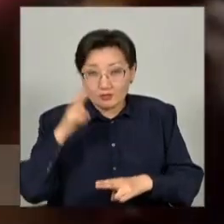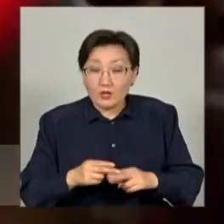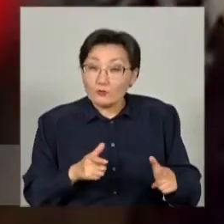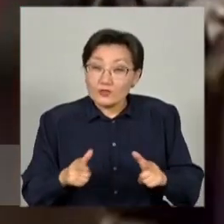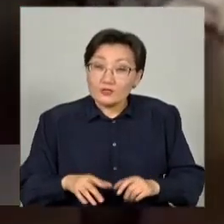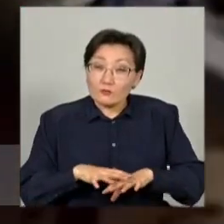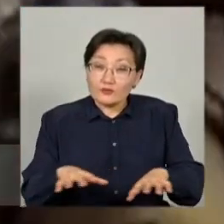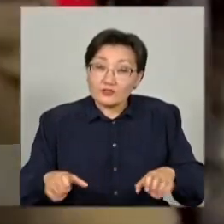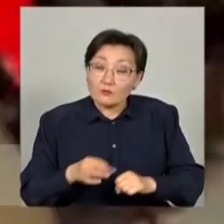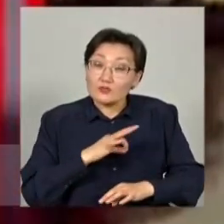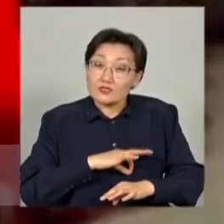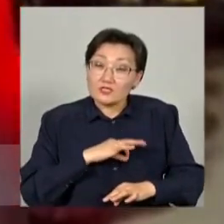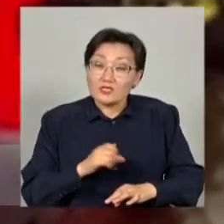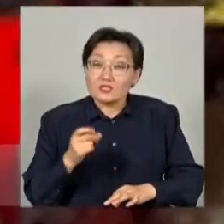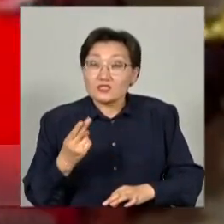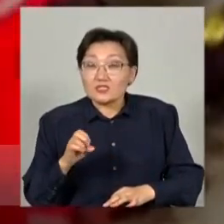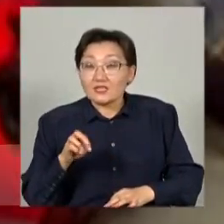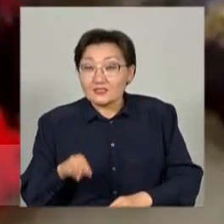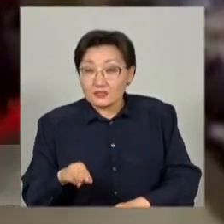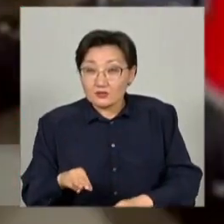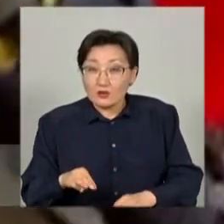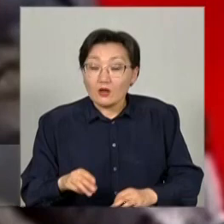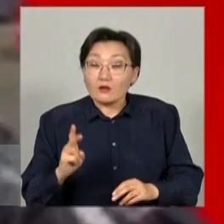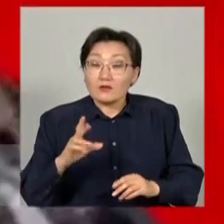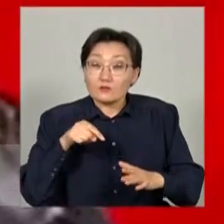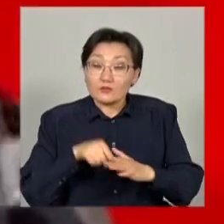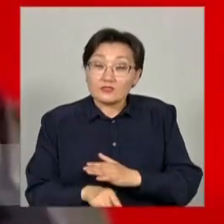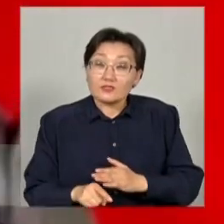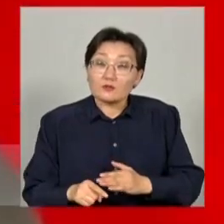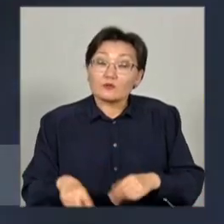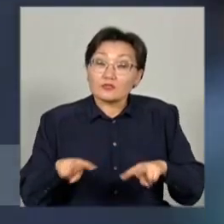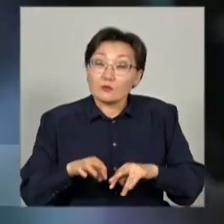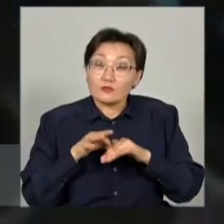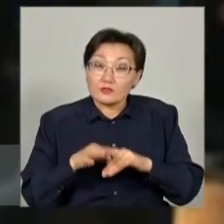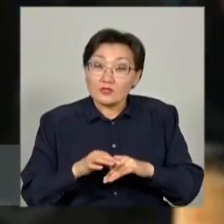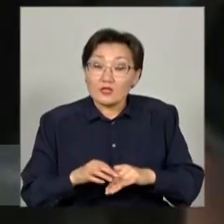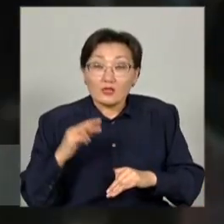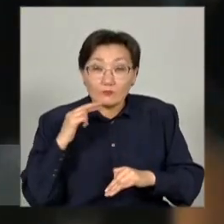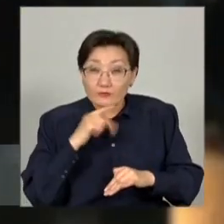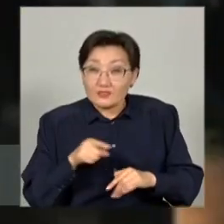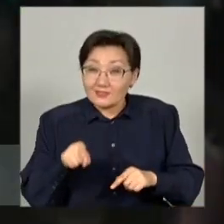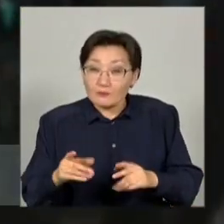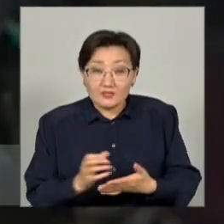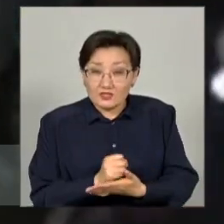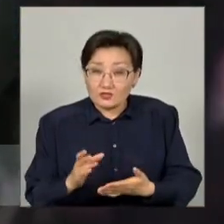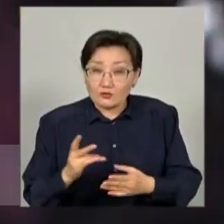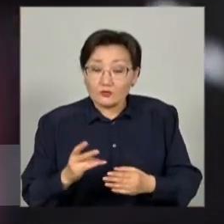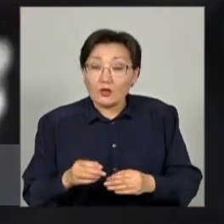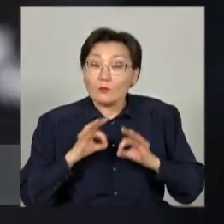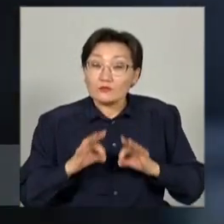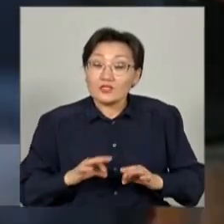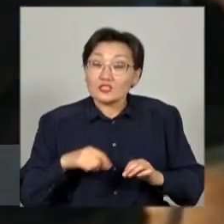готовили нападение с использованием цианида и рицина. В квартире подозреваемых провели обыск. Ядовитых веществ там не нашли, но в